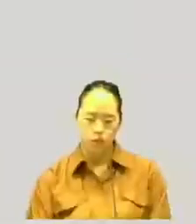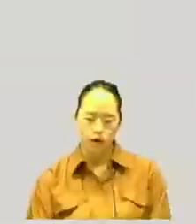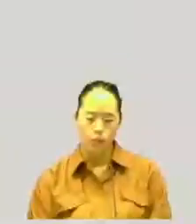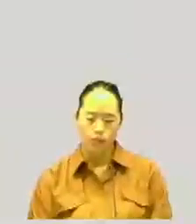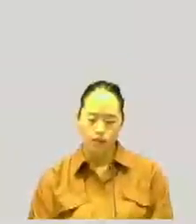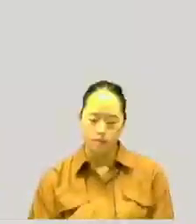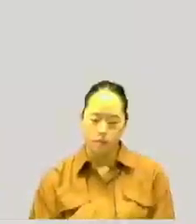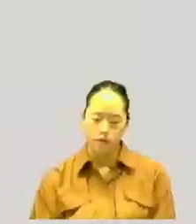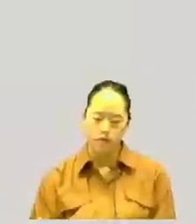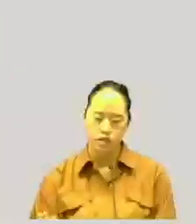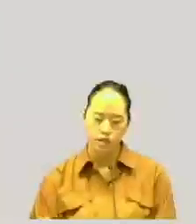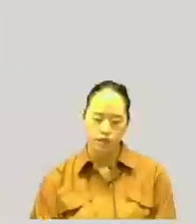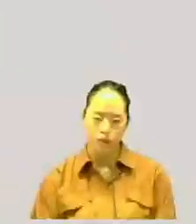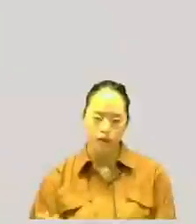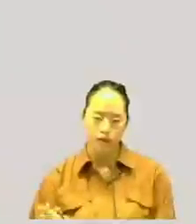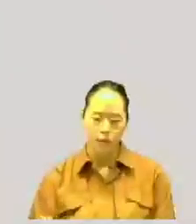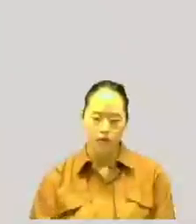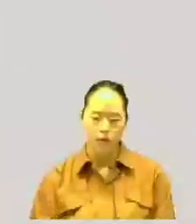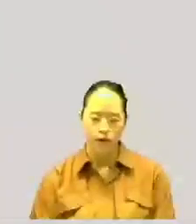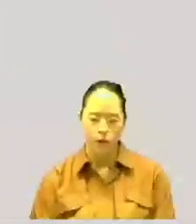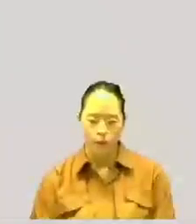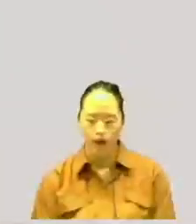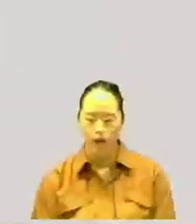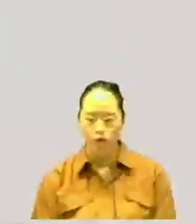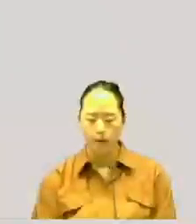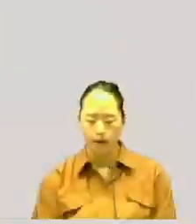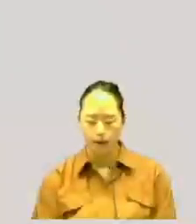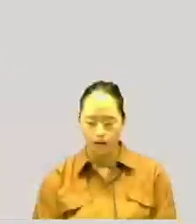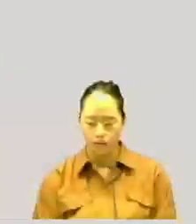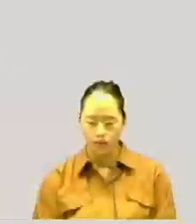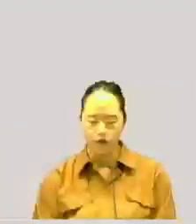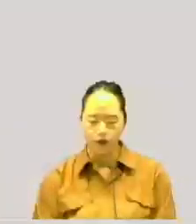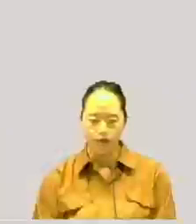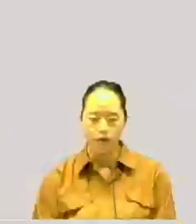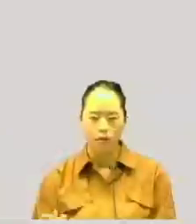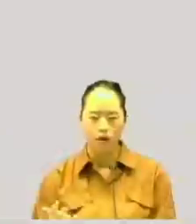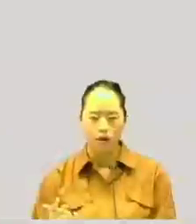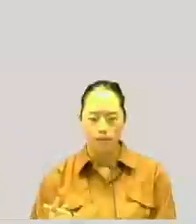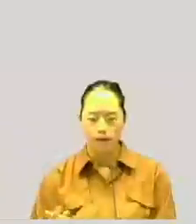这些经文不是在以色列他们